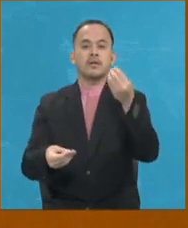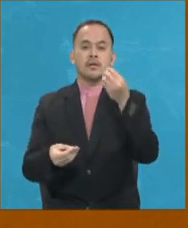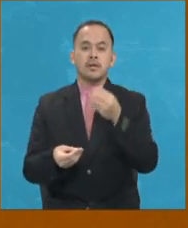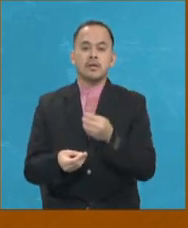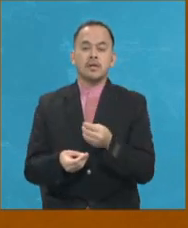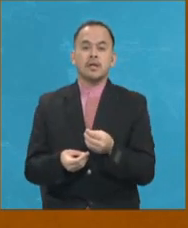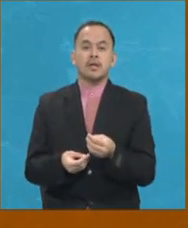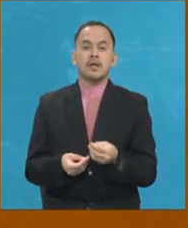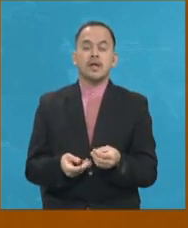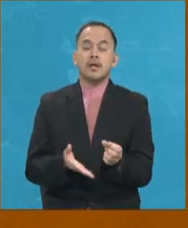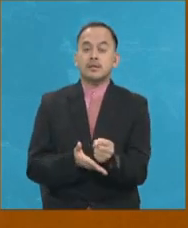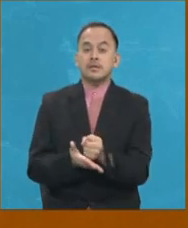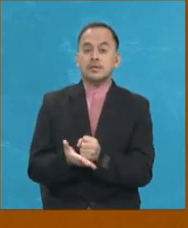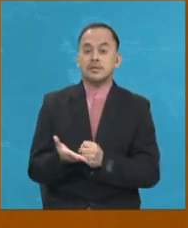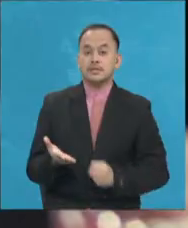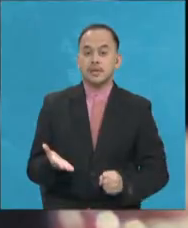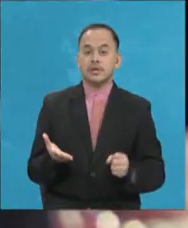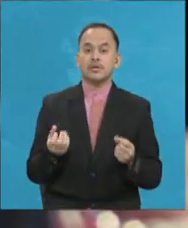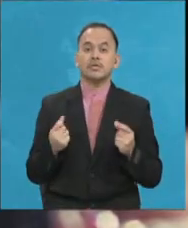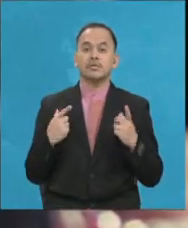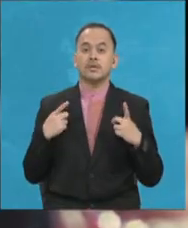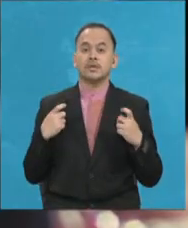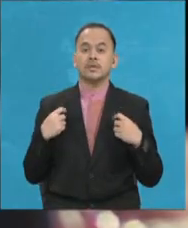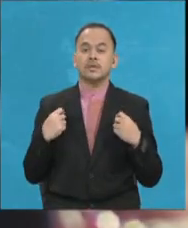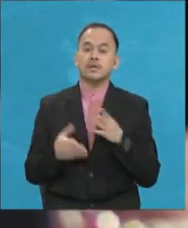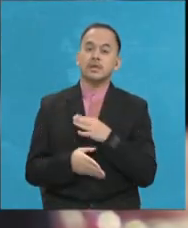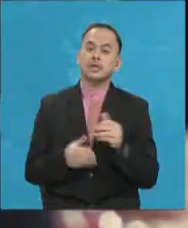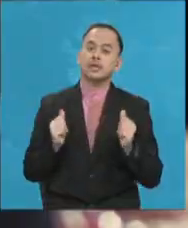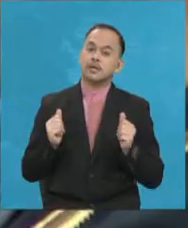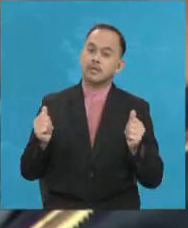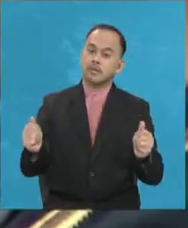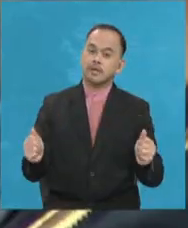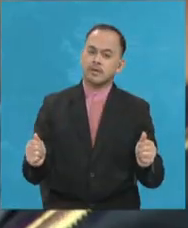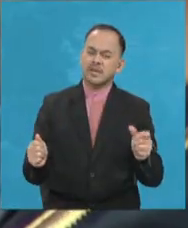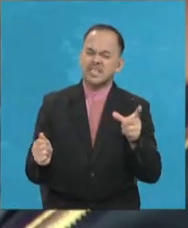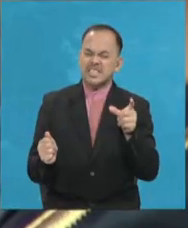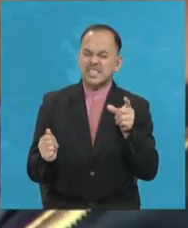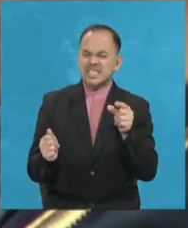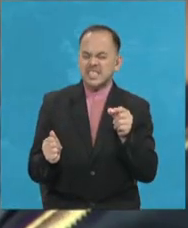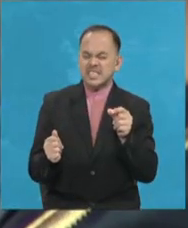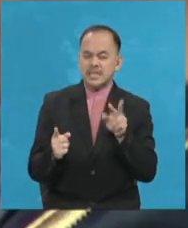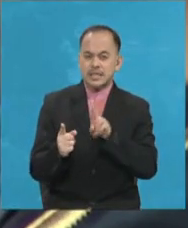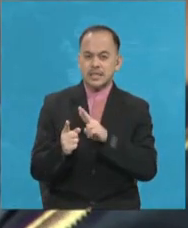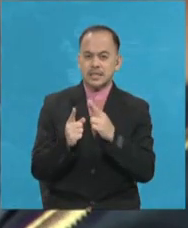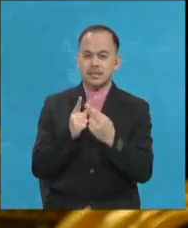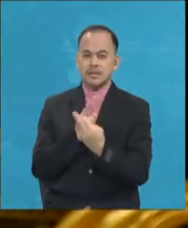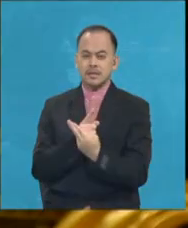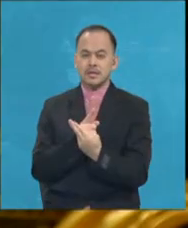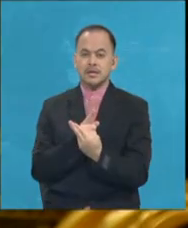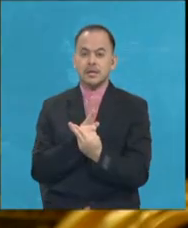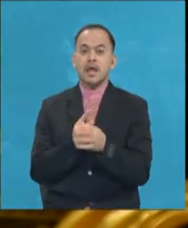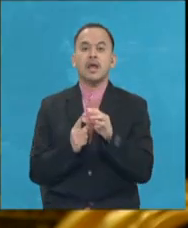sektor swasta dan awakmu hai sedikit mengenai perangkat serantau dan